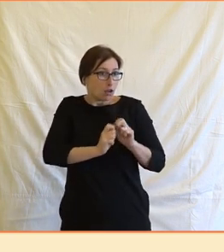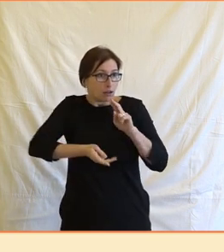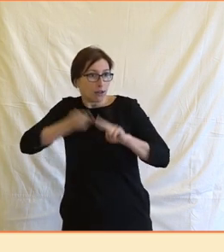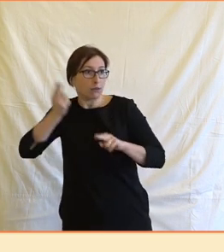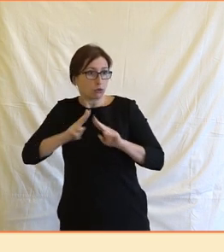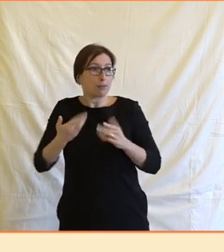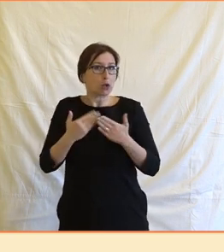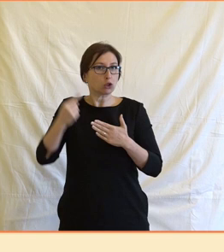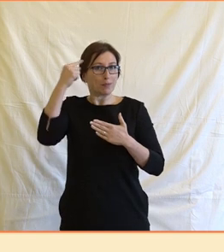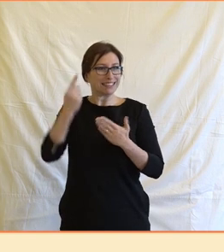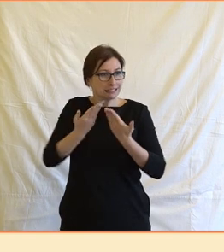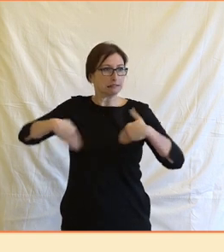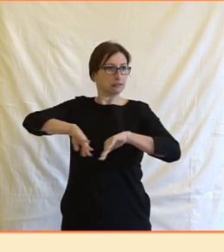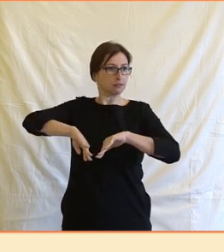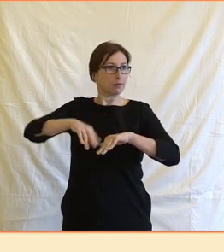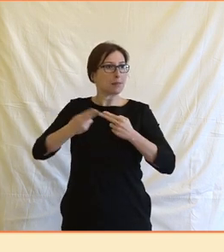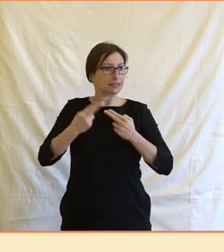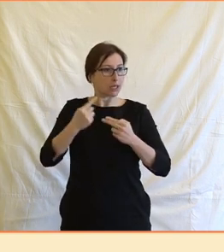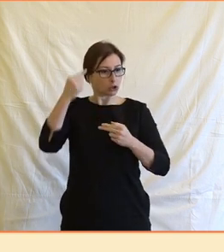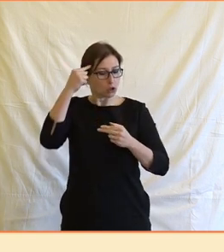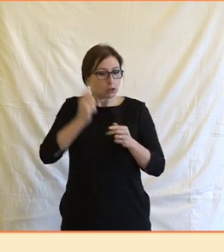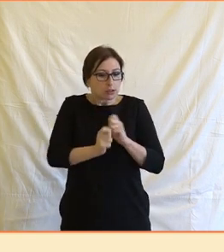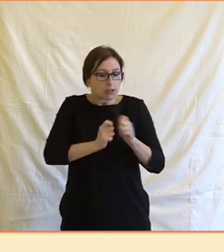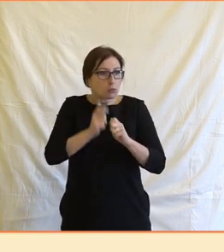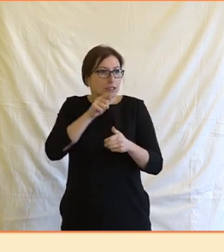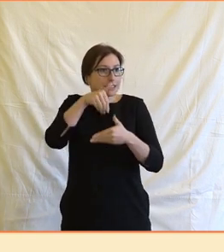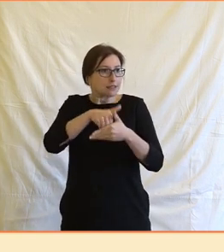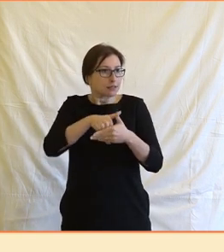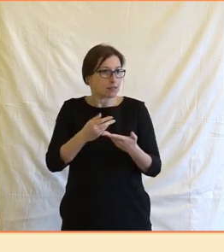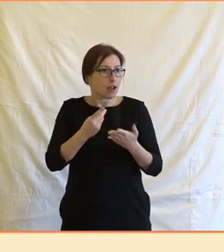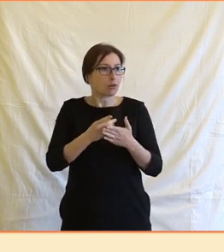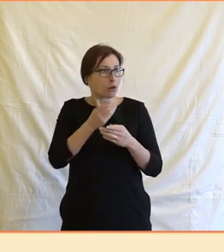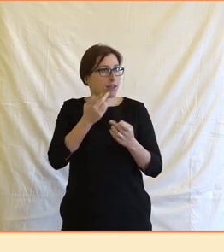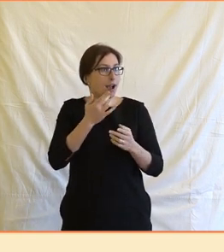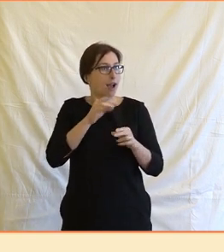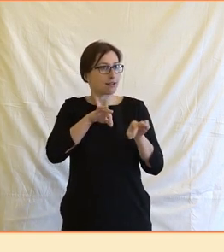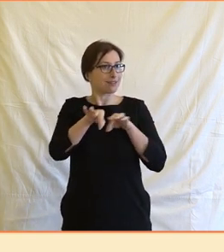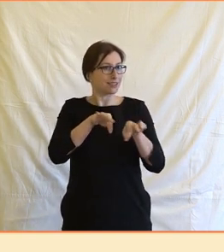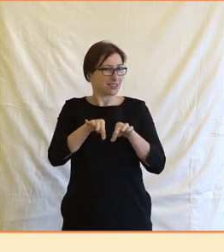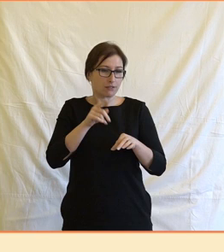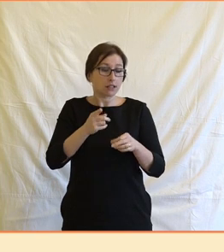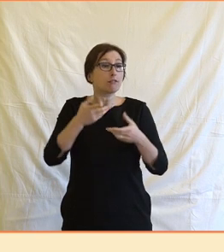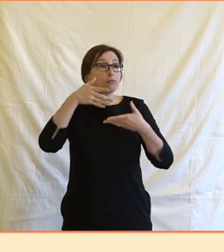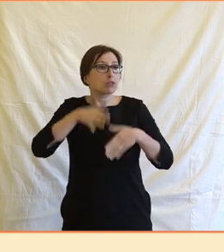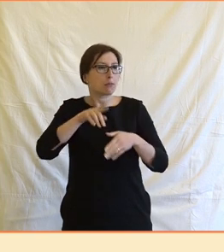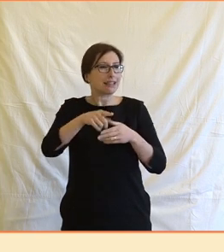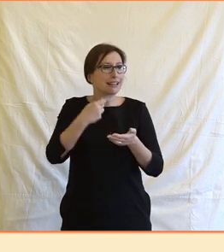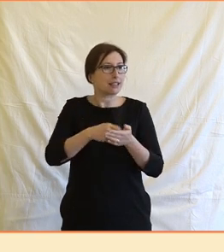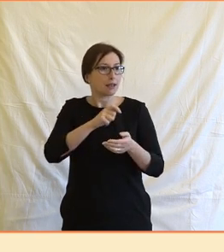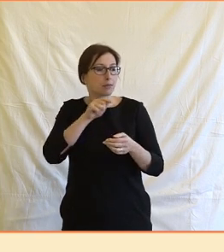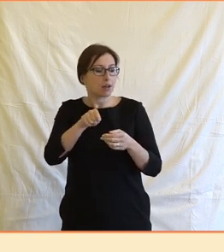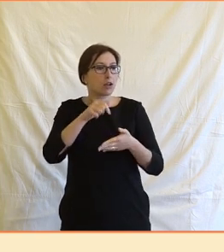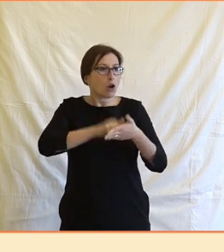možno co největšího zajištění bezpečnosti při jejich komunikaci, zvlášť když se to týká investigativních novinářů